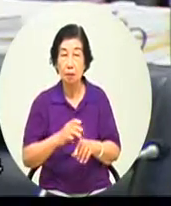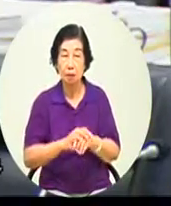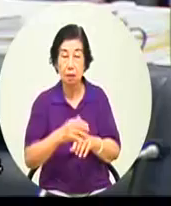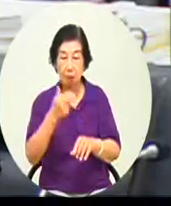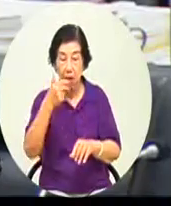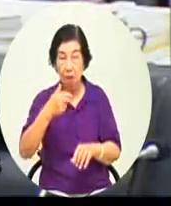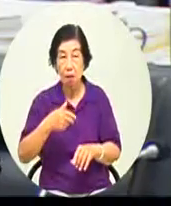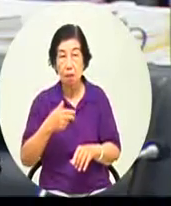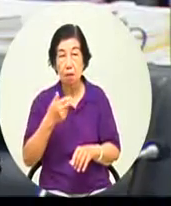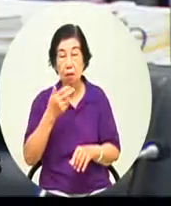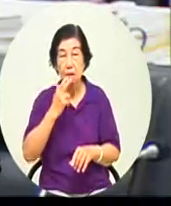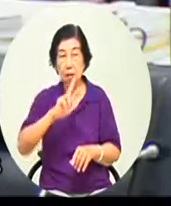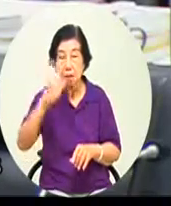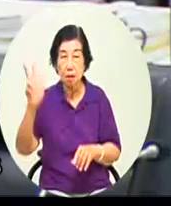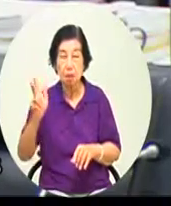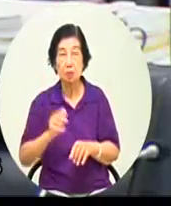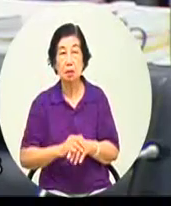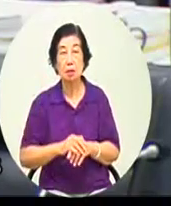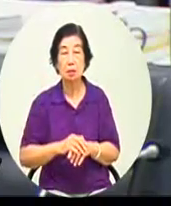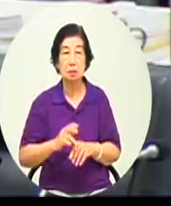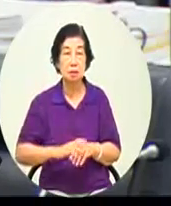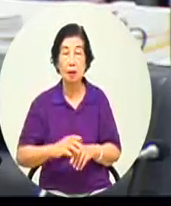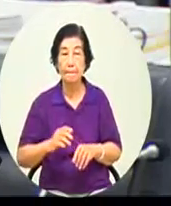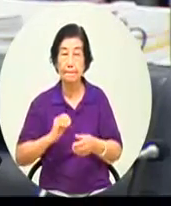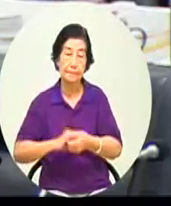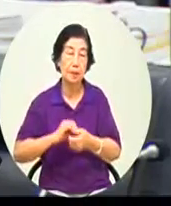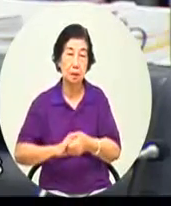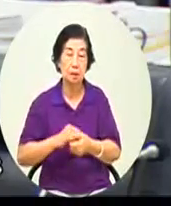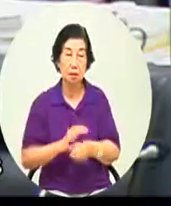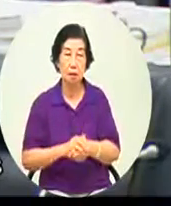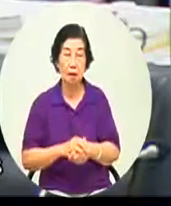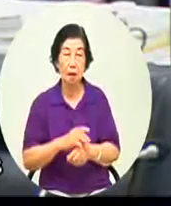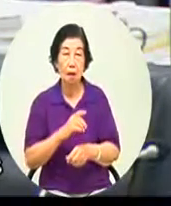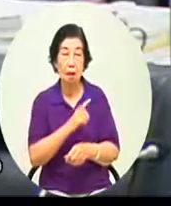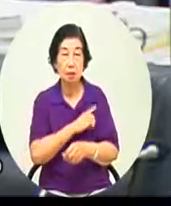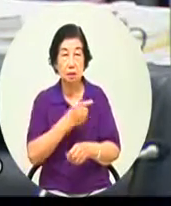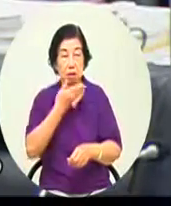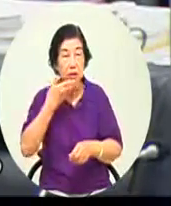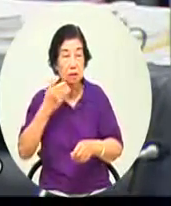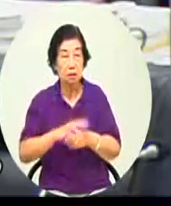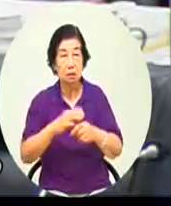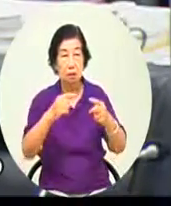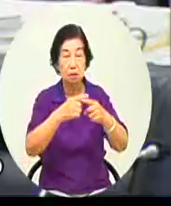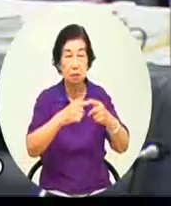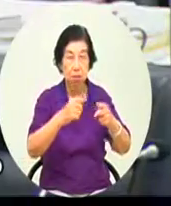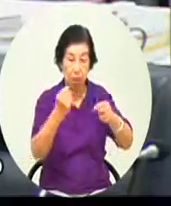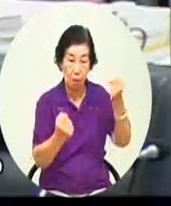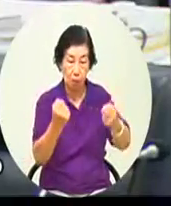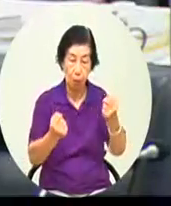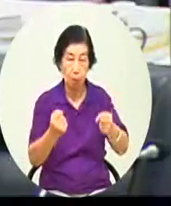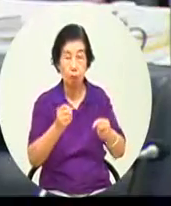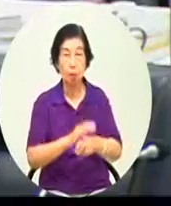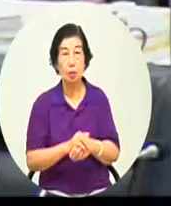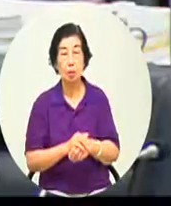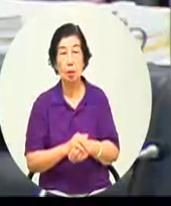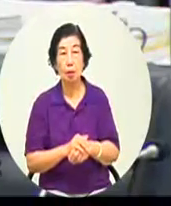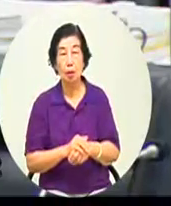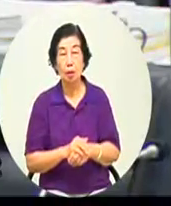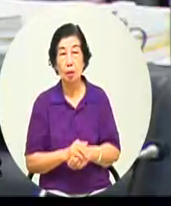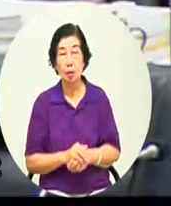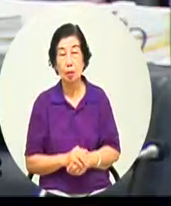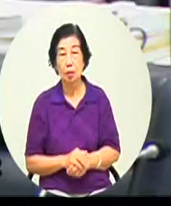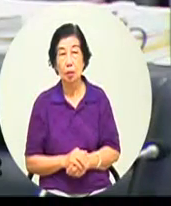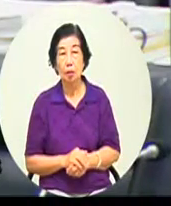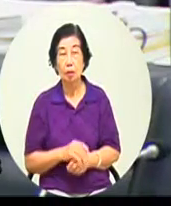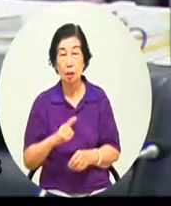它是自家用的轿车。那其实有很多开 Uber 的一些问奖啊，它不见得是缺